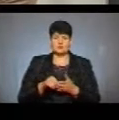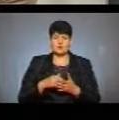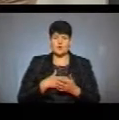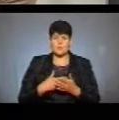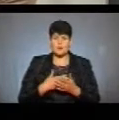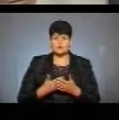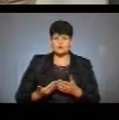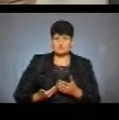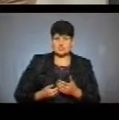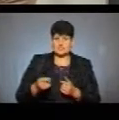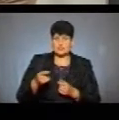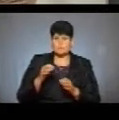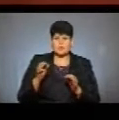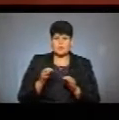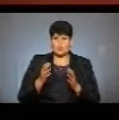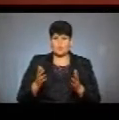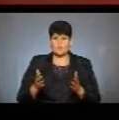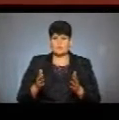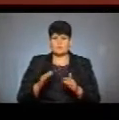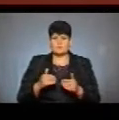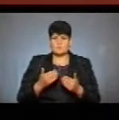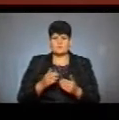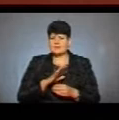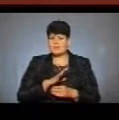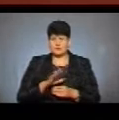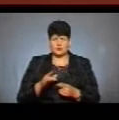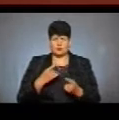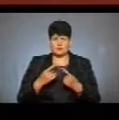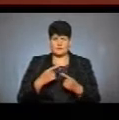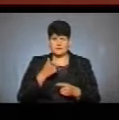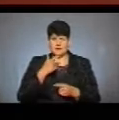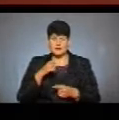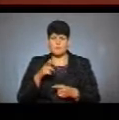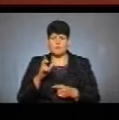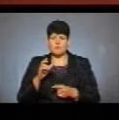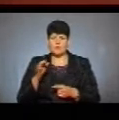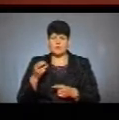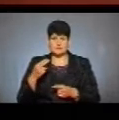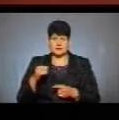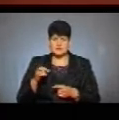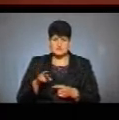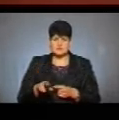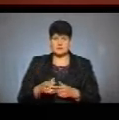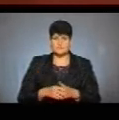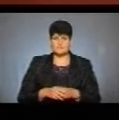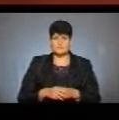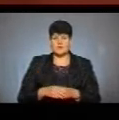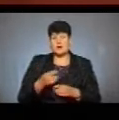житті Тернополя ніколи, не пропонувала жодного проєкту. Не будемо проєкту, обговорювати пана Богданця, бо його немає в ефірі,